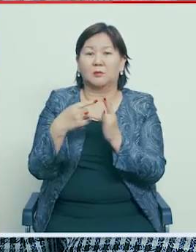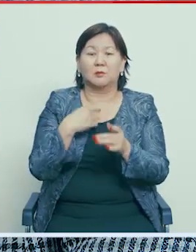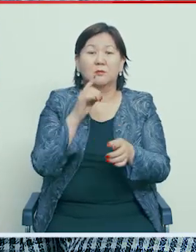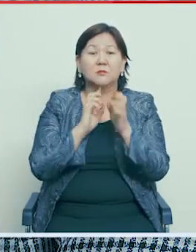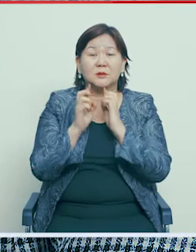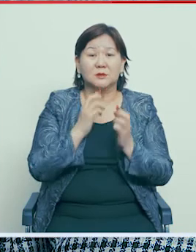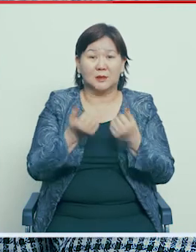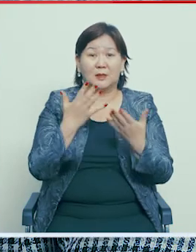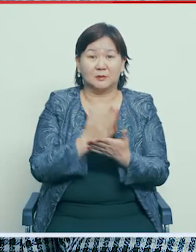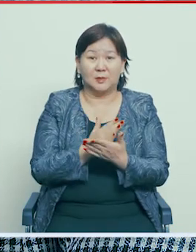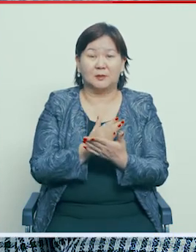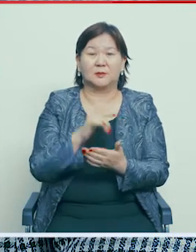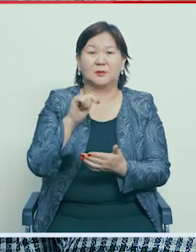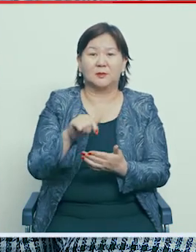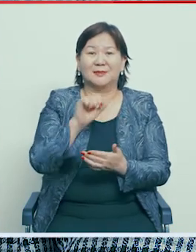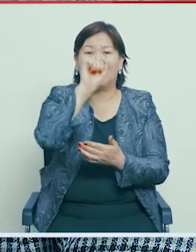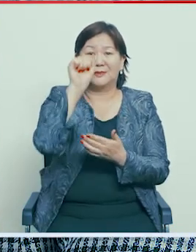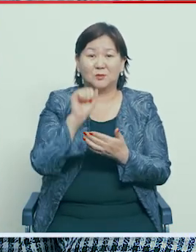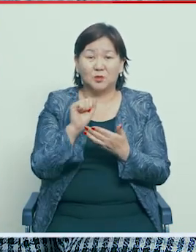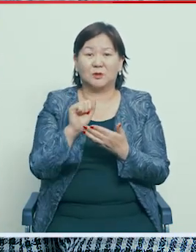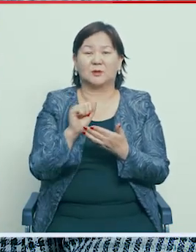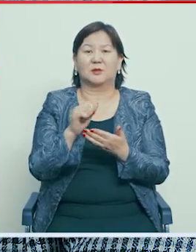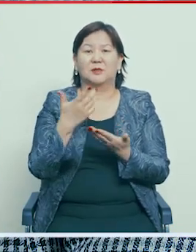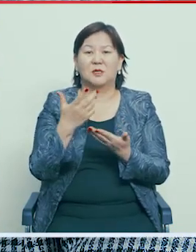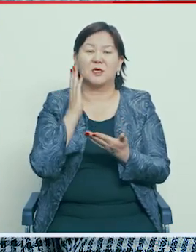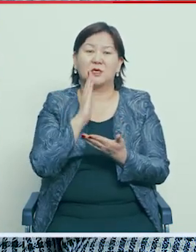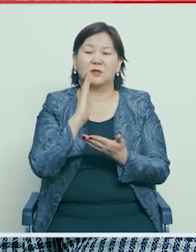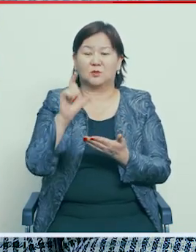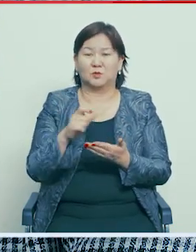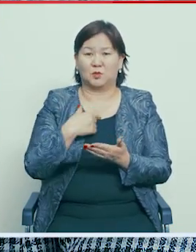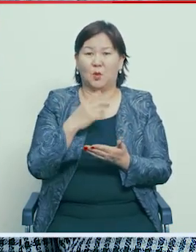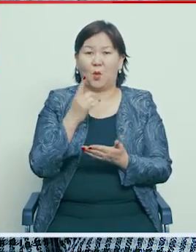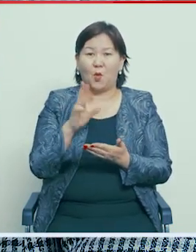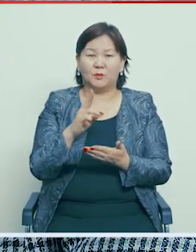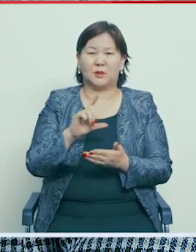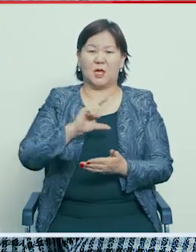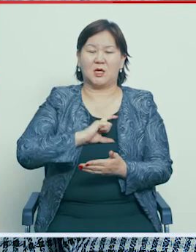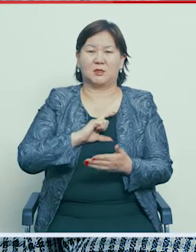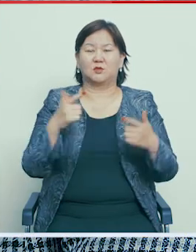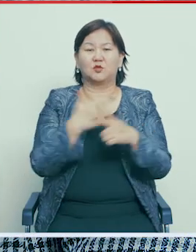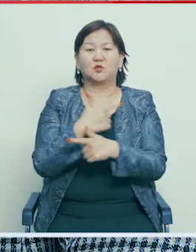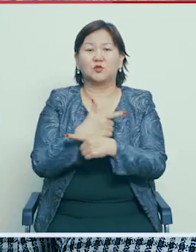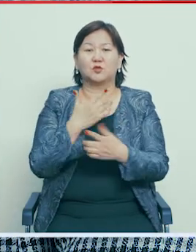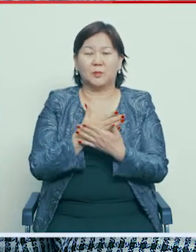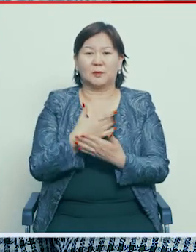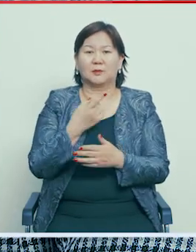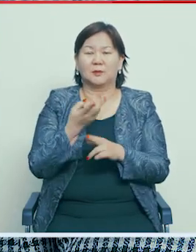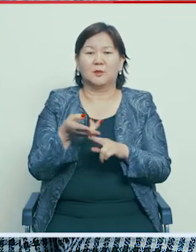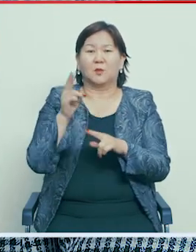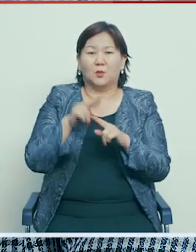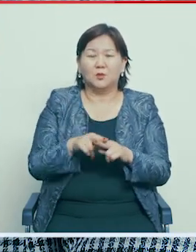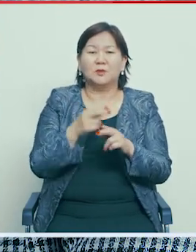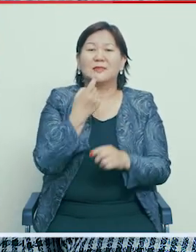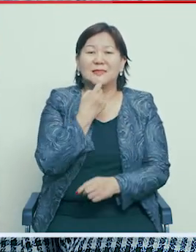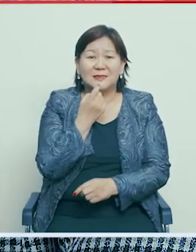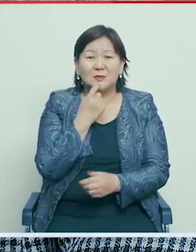байгаа байхгүй юу. За энэ асуудал маань болохоор бас л тухайн үед ээж хүний хувьд бол бас бидний эрхийг зөрчих надад их хүнд